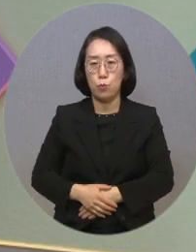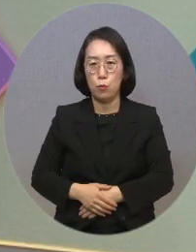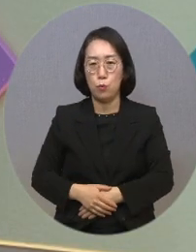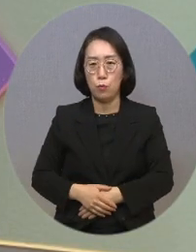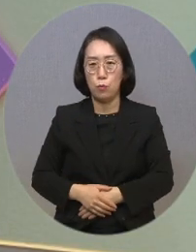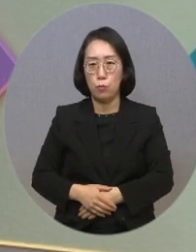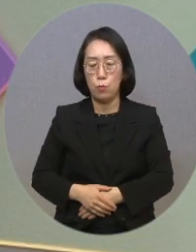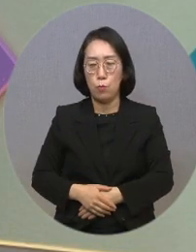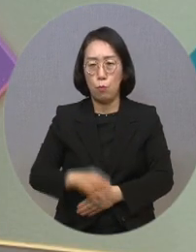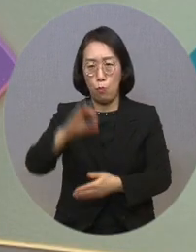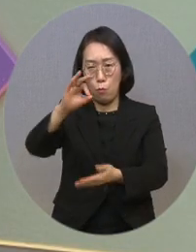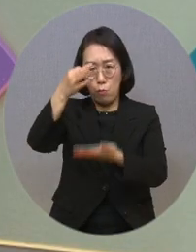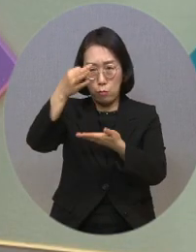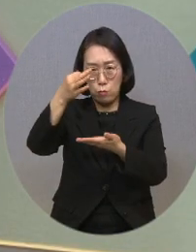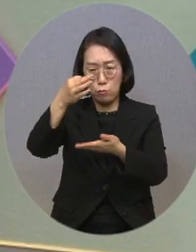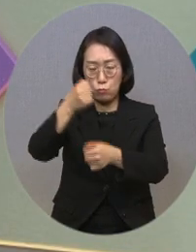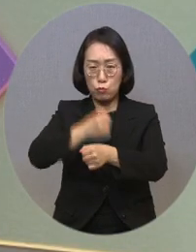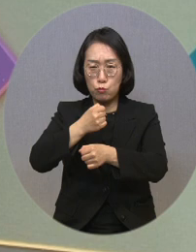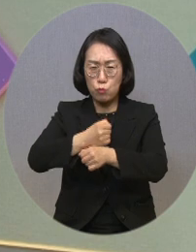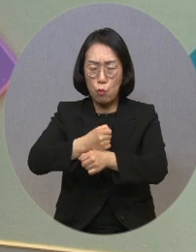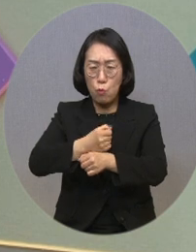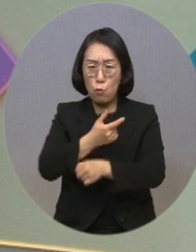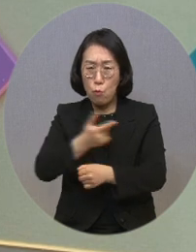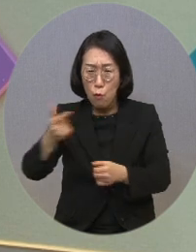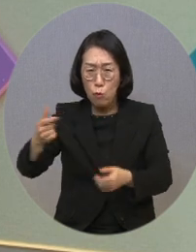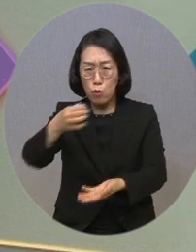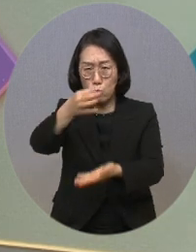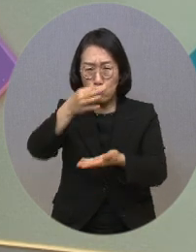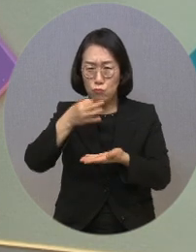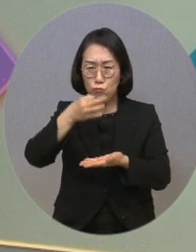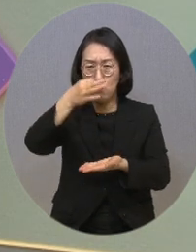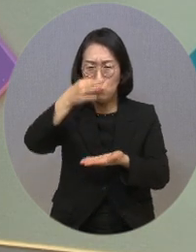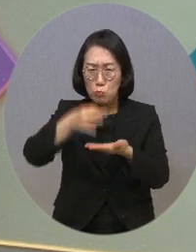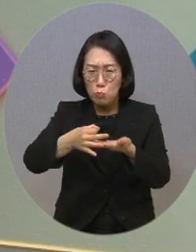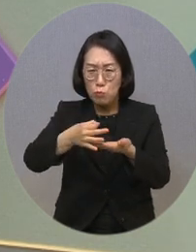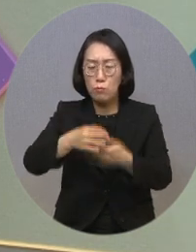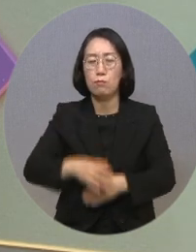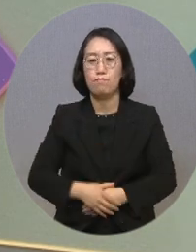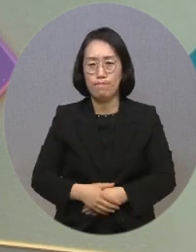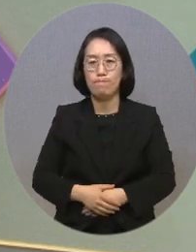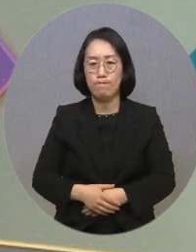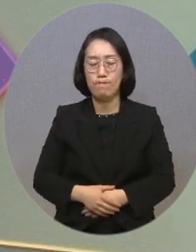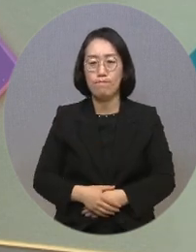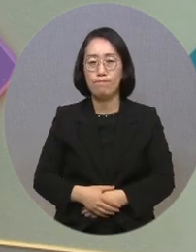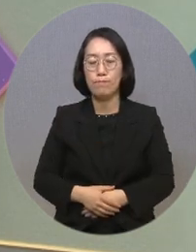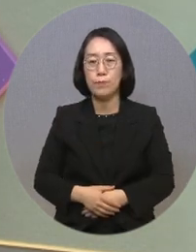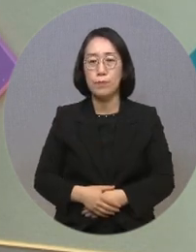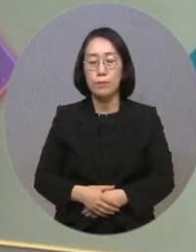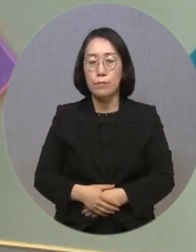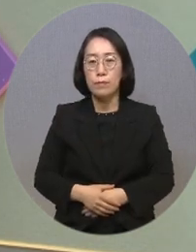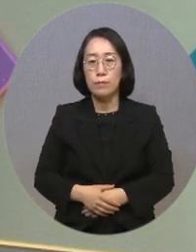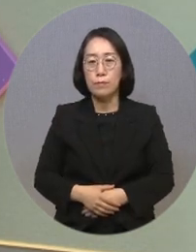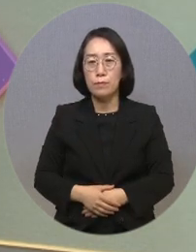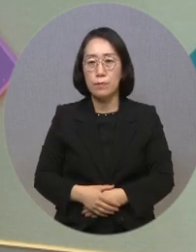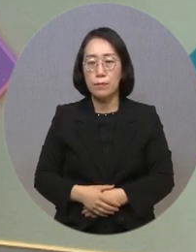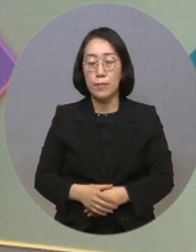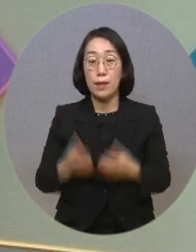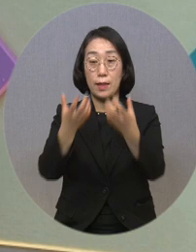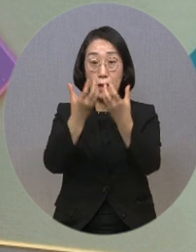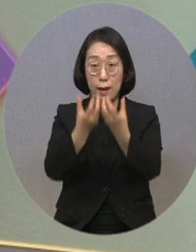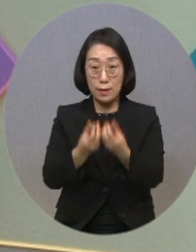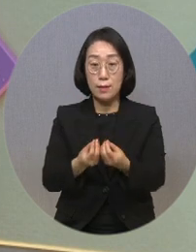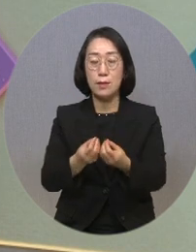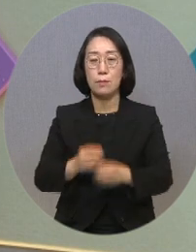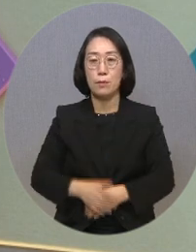보수가 이렇게 정상적이지 못하다. 아주 네. 낮은 수준의 급여를 받고 계시고 일례로 이제